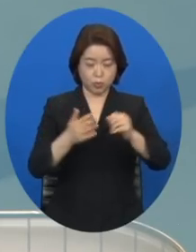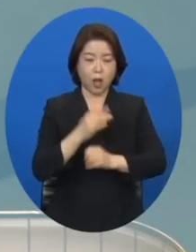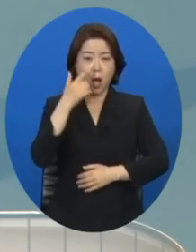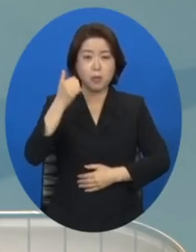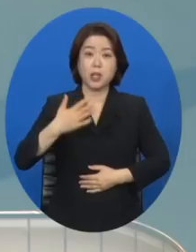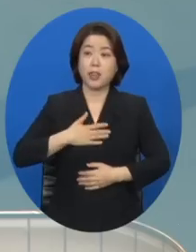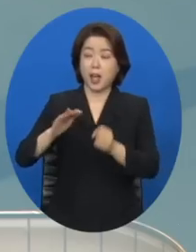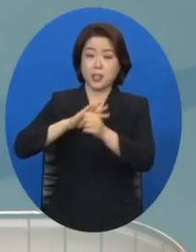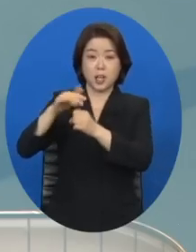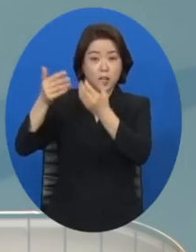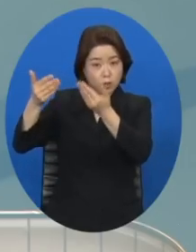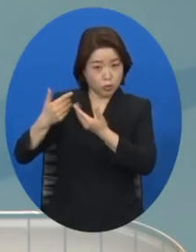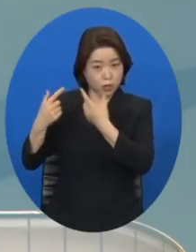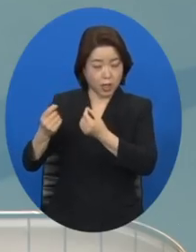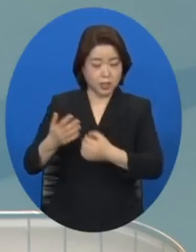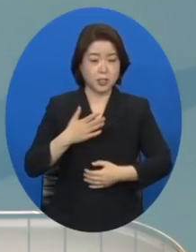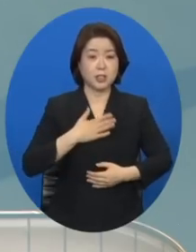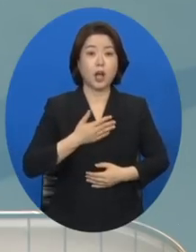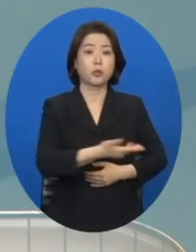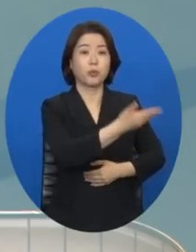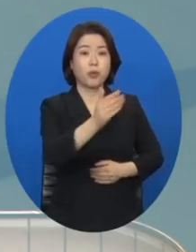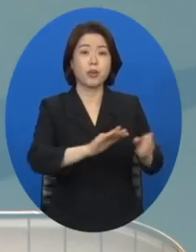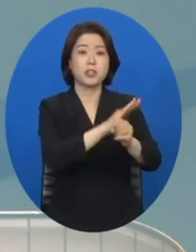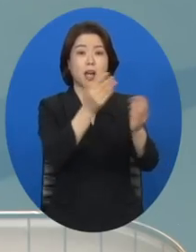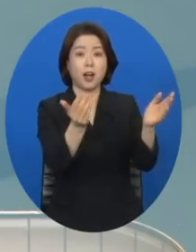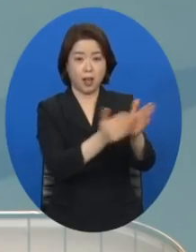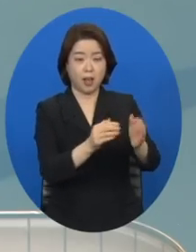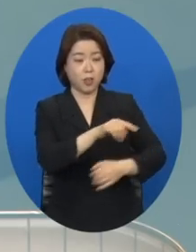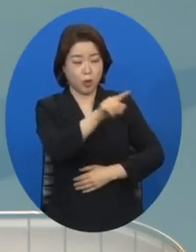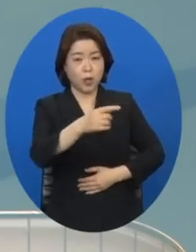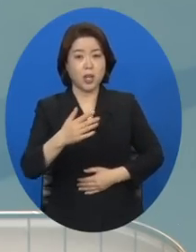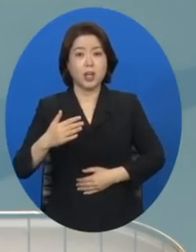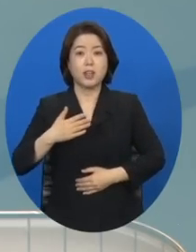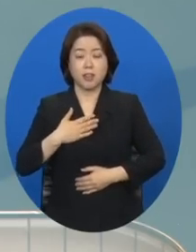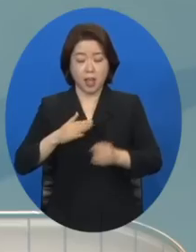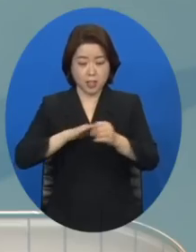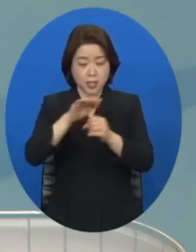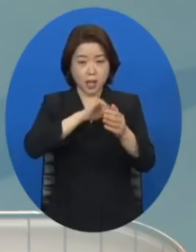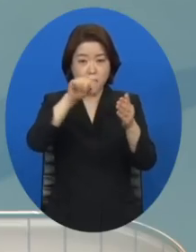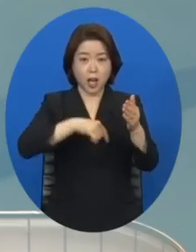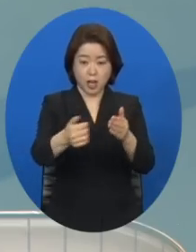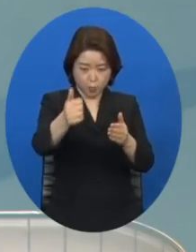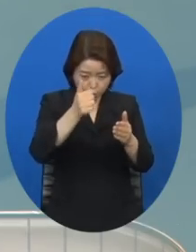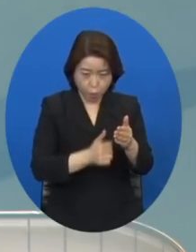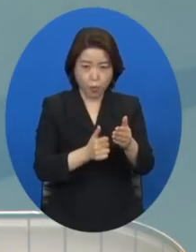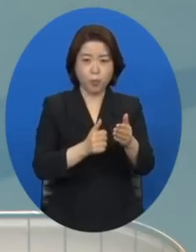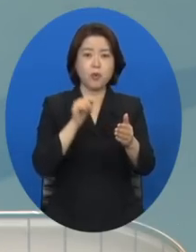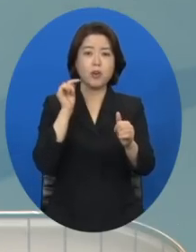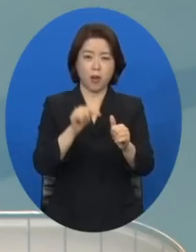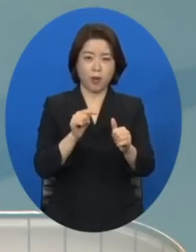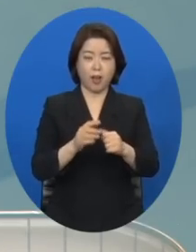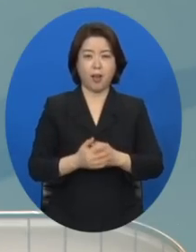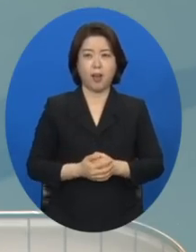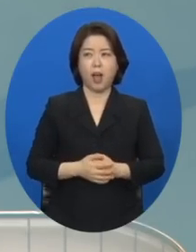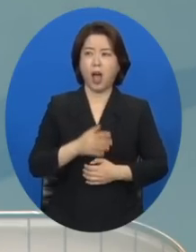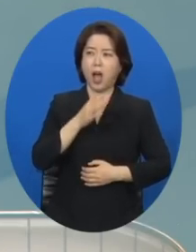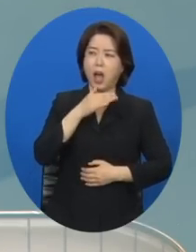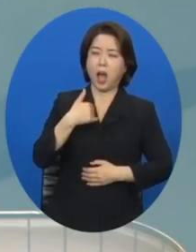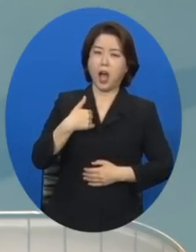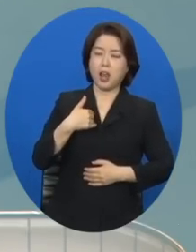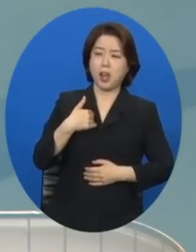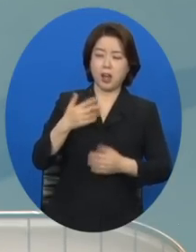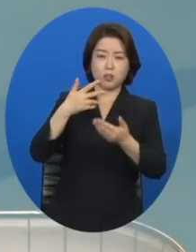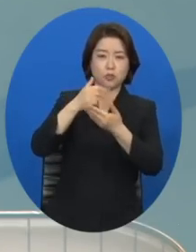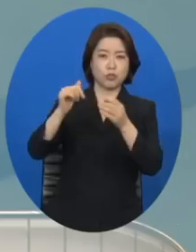너희를 사랑하였다 너희는 내 사랑 안에 머물러라 아 우리가 주님 안에 머문다는 것은 주님의 사랑 안에